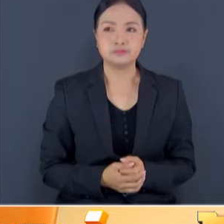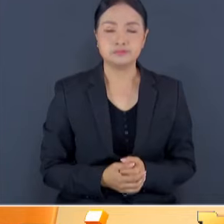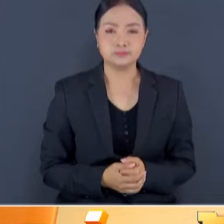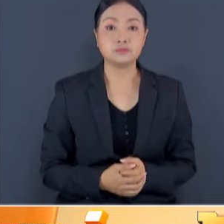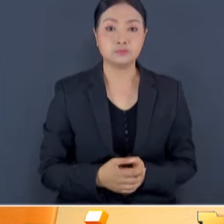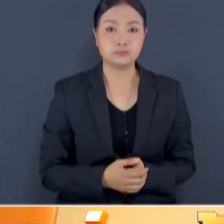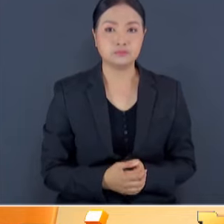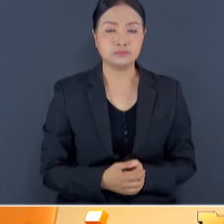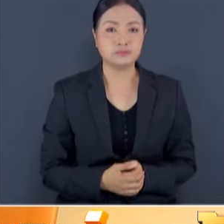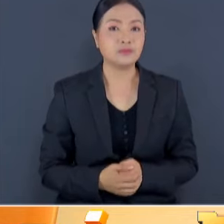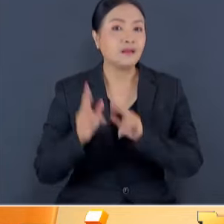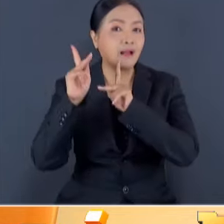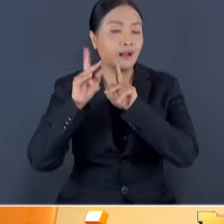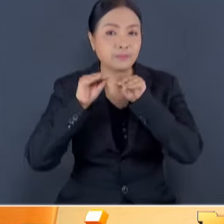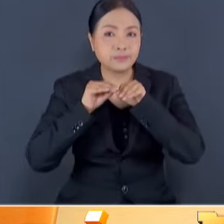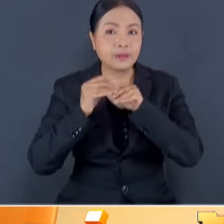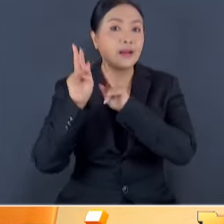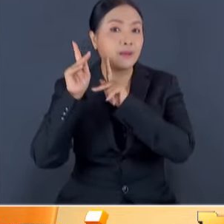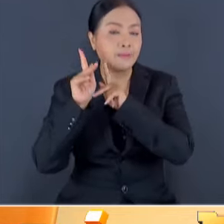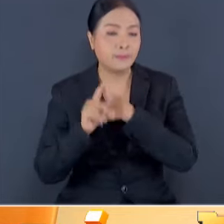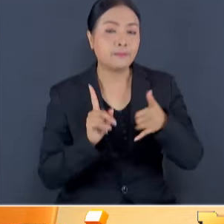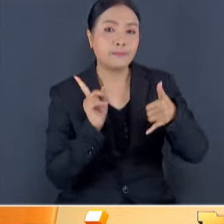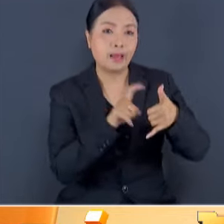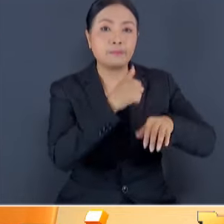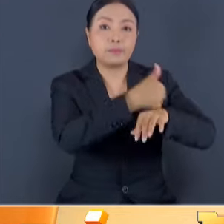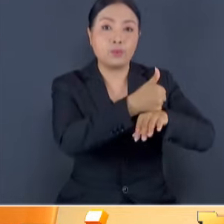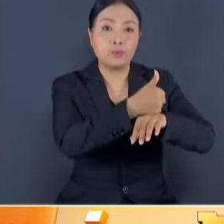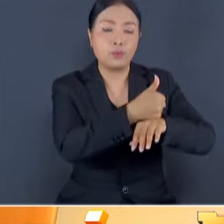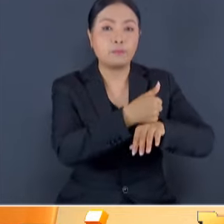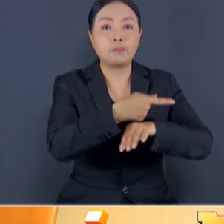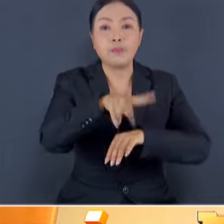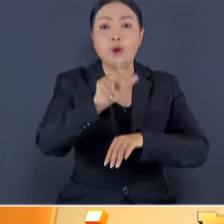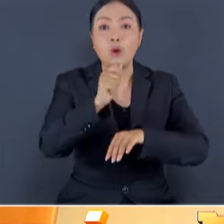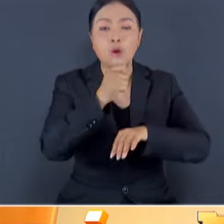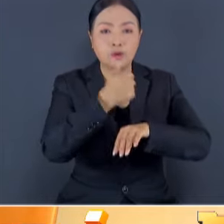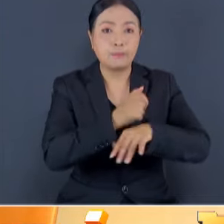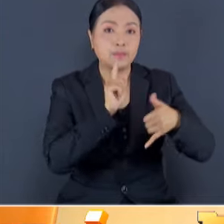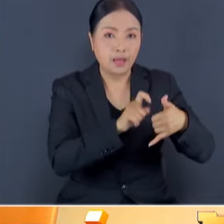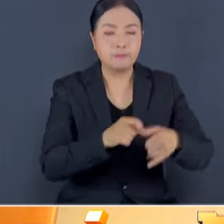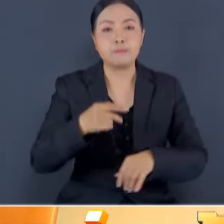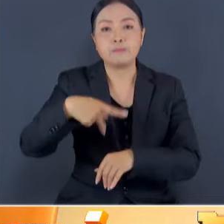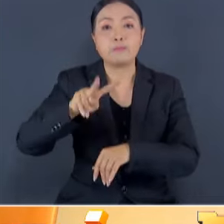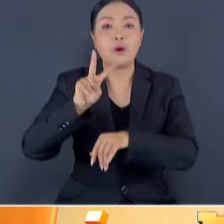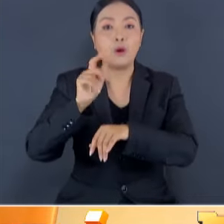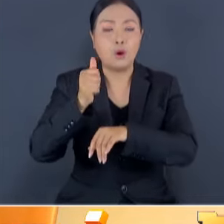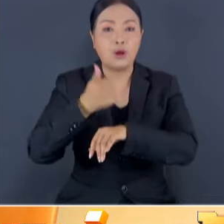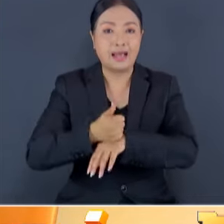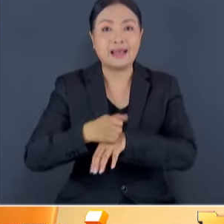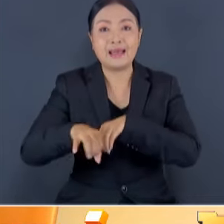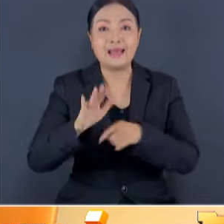ที่สื่อลงเ่อนักข่าวไปสอบถามผู้บริหารนะคะผอโรงเรียนแล้วก็ผอเขตแล้วเนี่ก็คือ